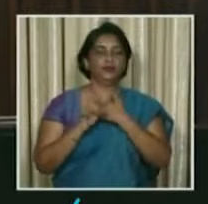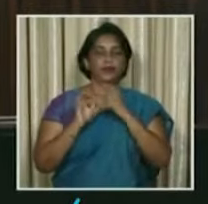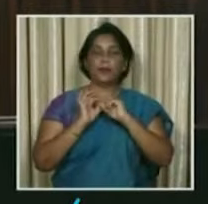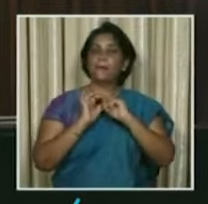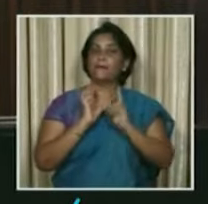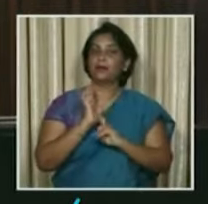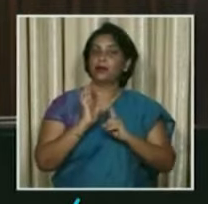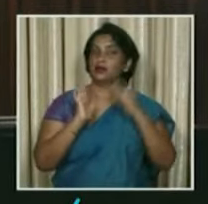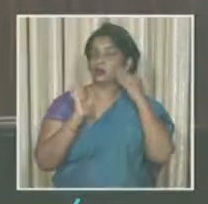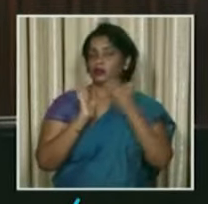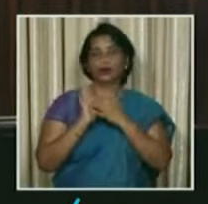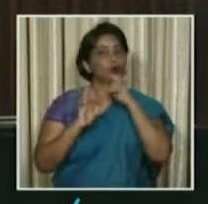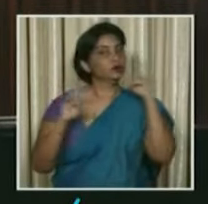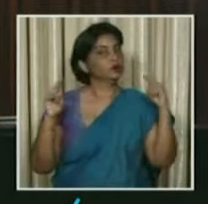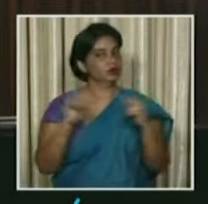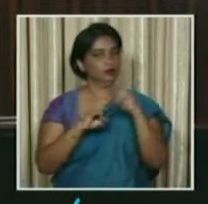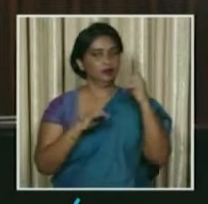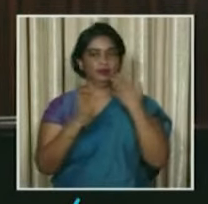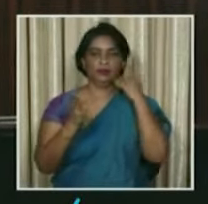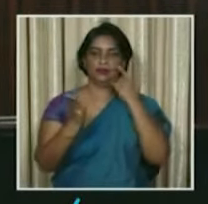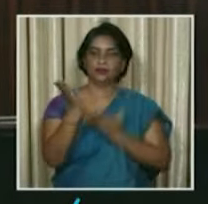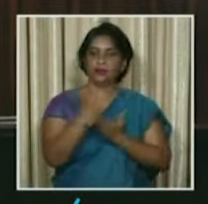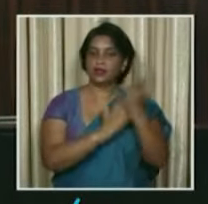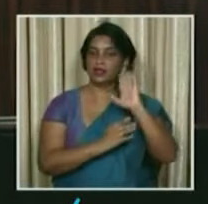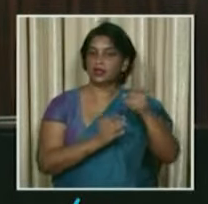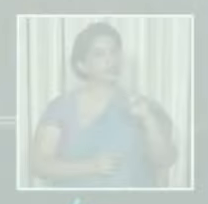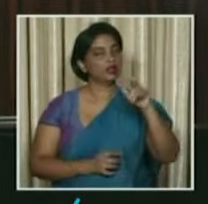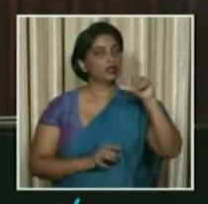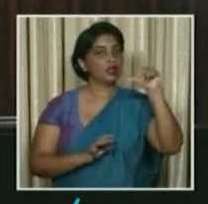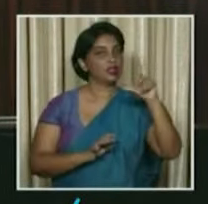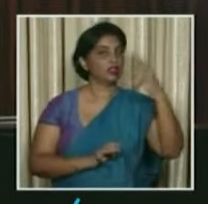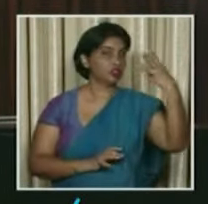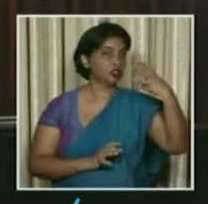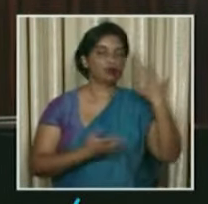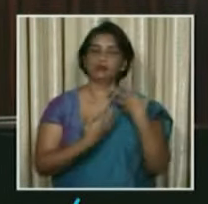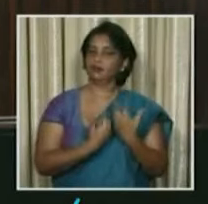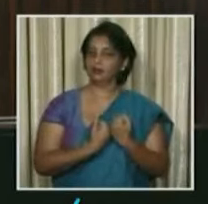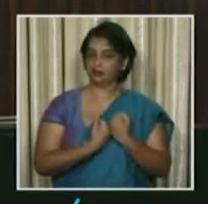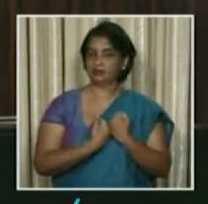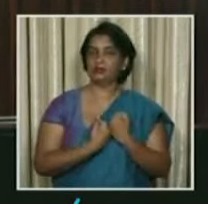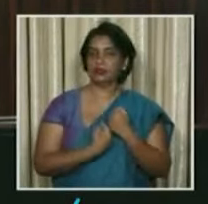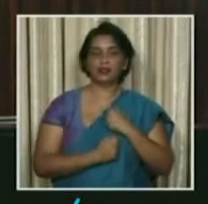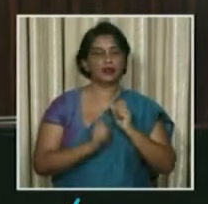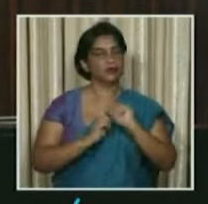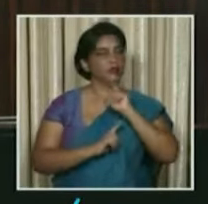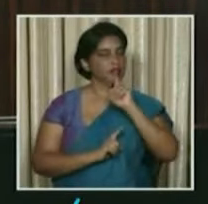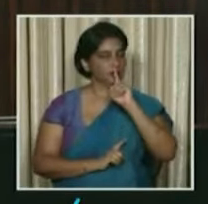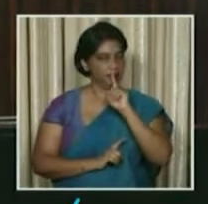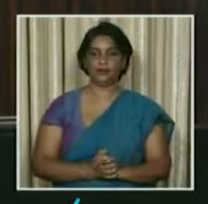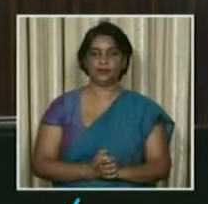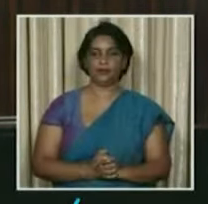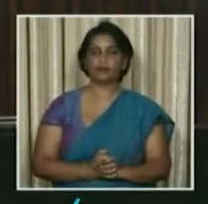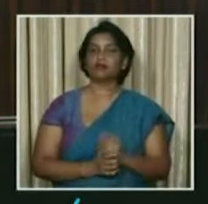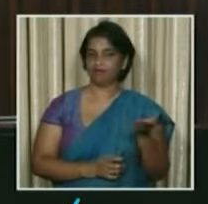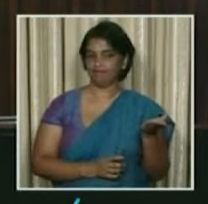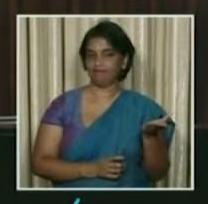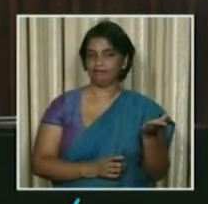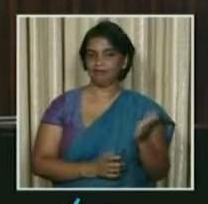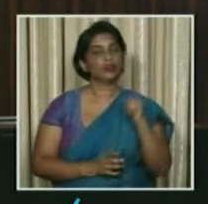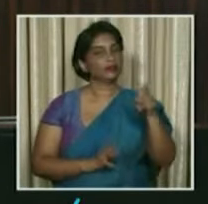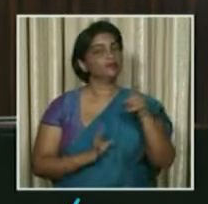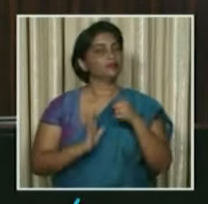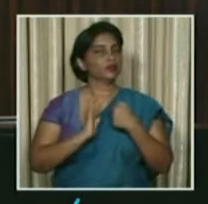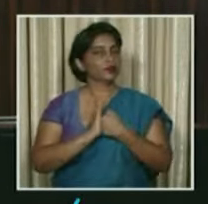සම්බන්ධයෙන් ශ්‍රේෂ්ඨාධිකරණයේ වෙත ඉදිරිපත් කරන ලද පෙත්සමක පිටපතක් මා වෙත ලැබී ඇති බව පාර්ලිමේන්තුවට දැනුම් දීමට කැමැත්තෙමි. දැන් ඔබතුමා